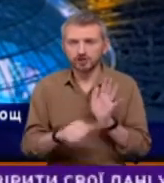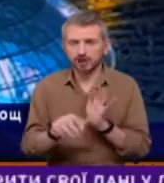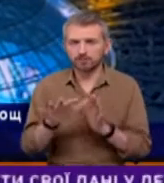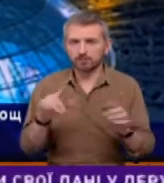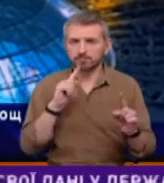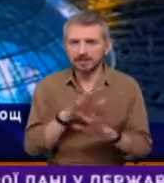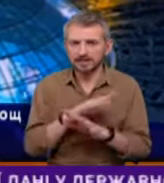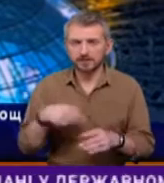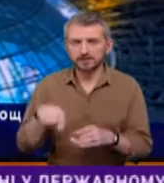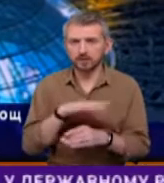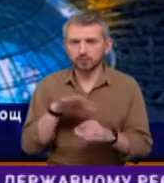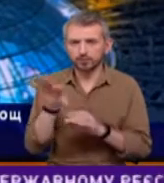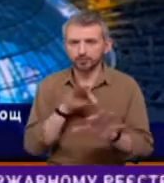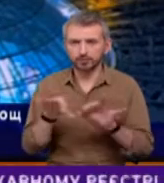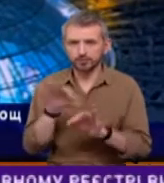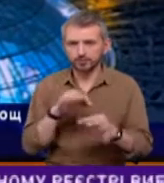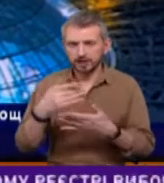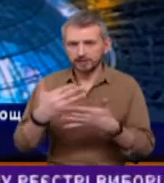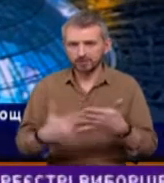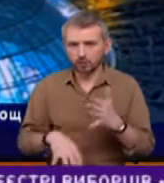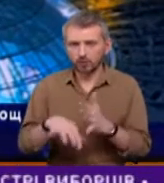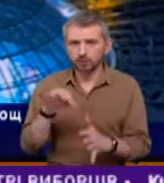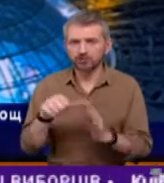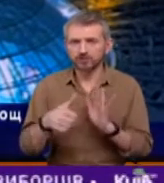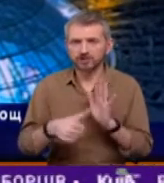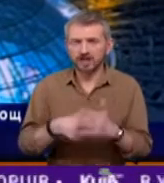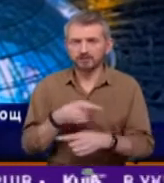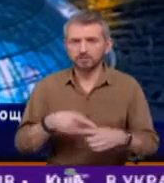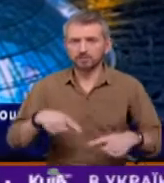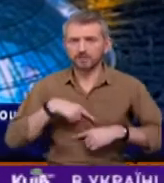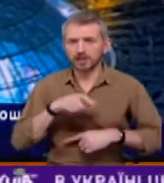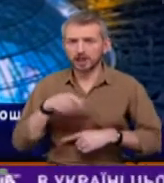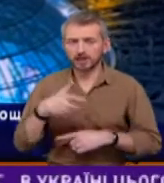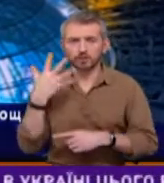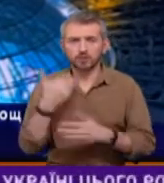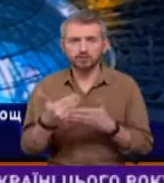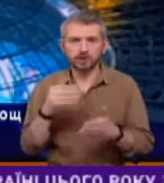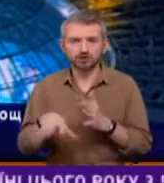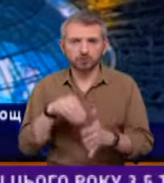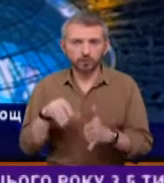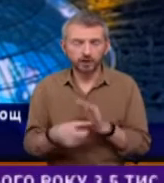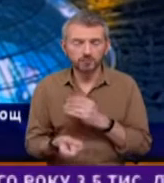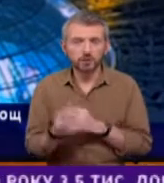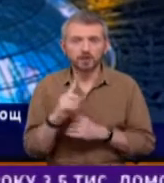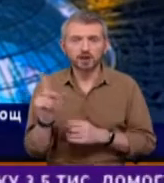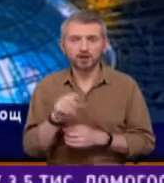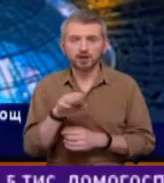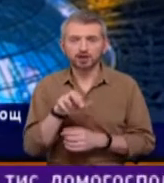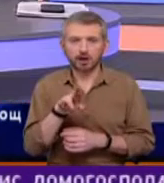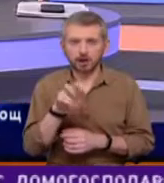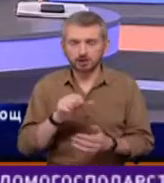пісень, з яких був сформований пріоритетний список і обрані 16 півфіналістів. Коли напередодні жеребкування з'ясувалося, що